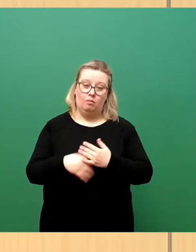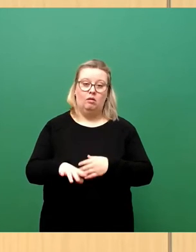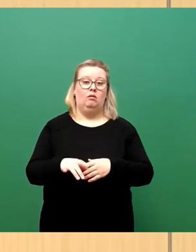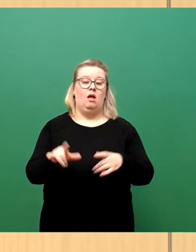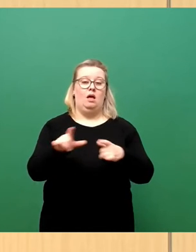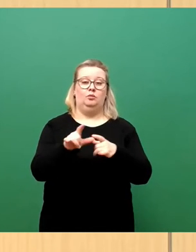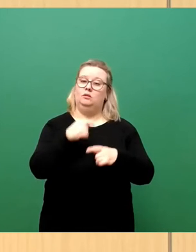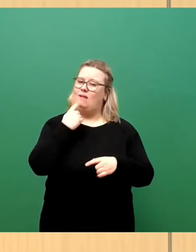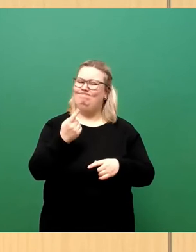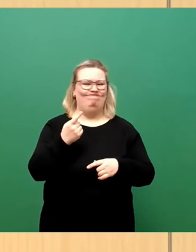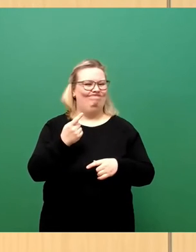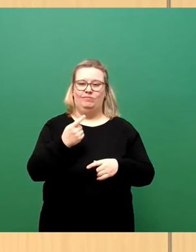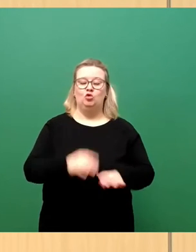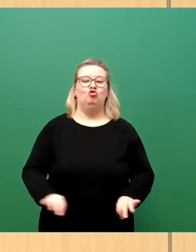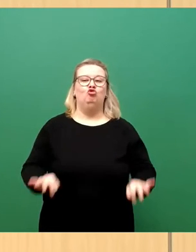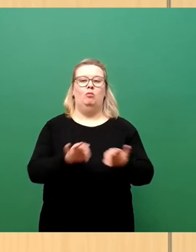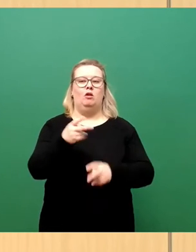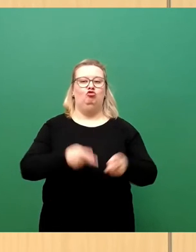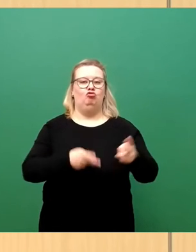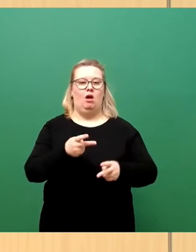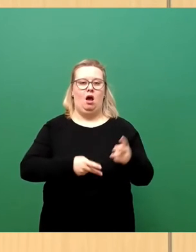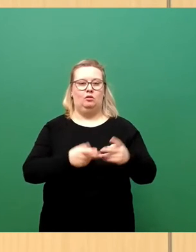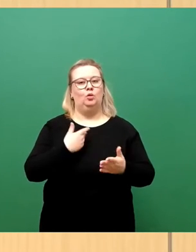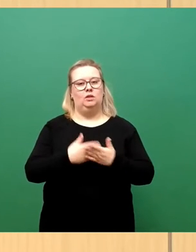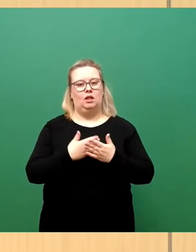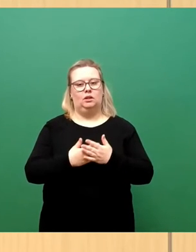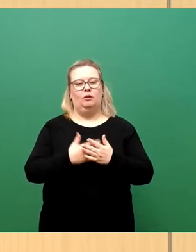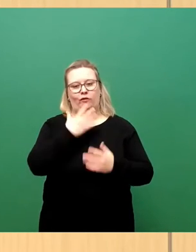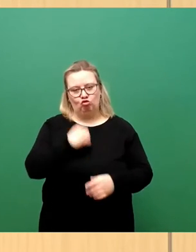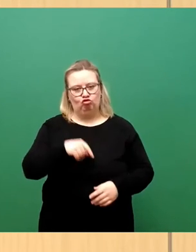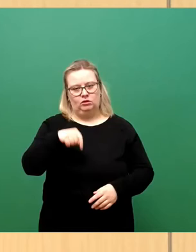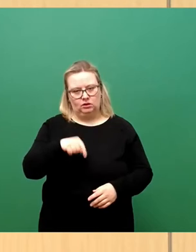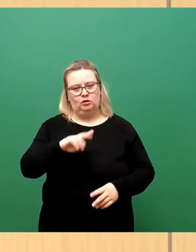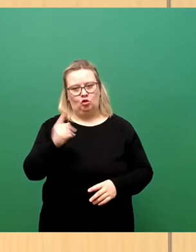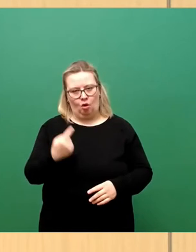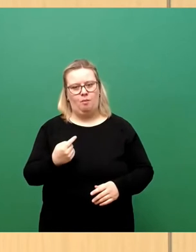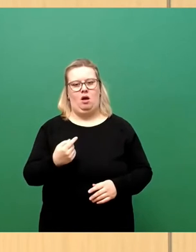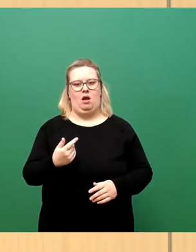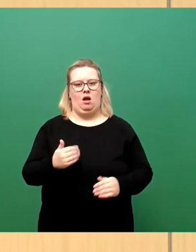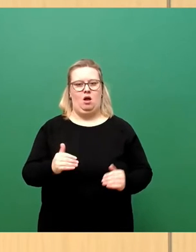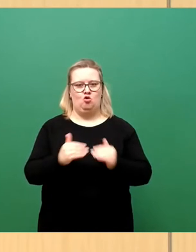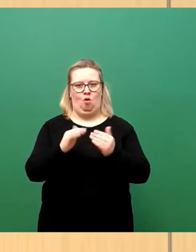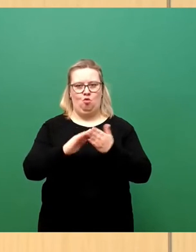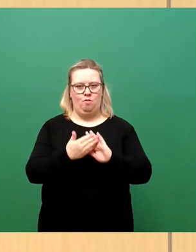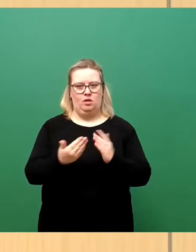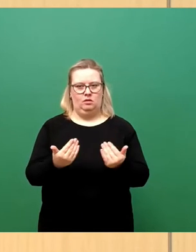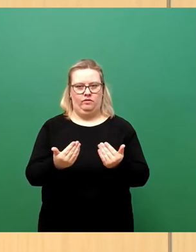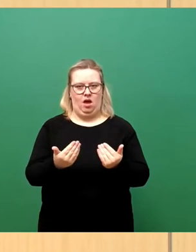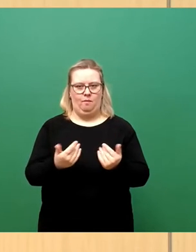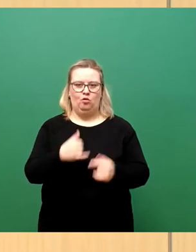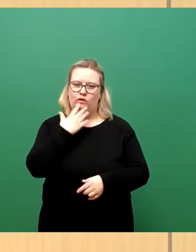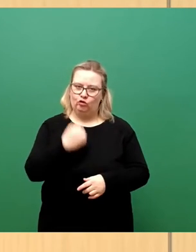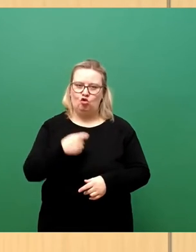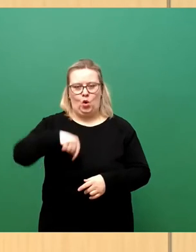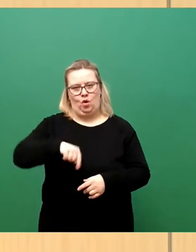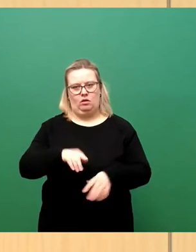wäre der viel größere Schaden für diese Stadt. Und deswegen möchte ich auch an dieser Stelle nochmal für den gefundenen Kompromiss werben und würde mich sehr freuen, wenn wir den heute hier